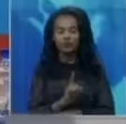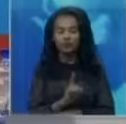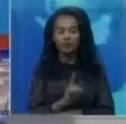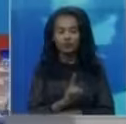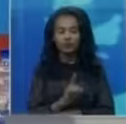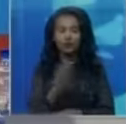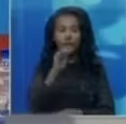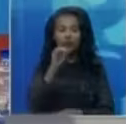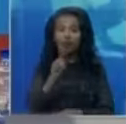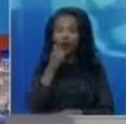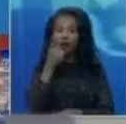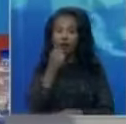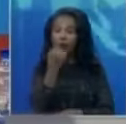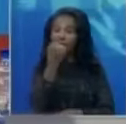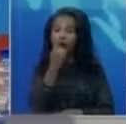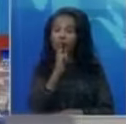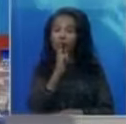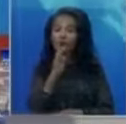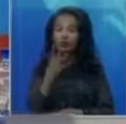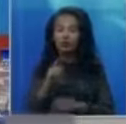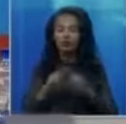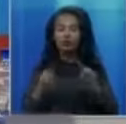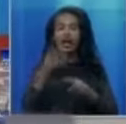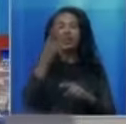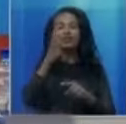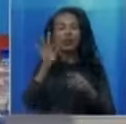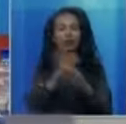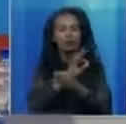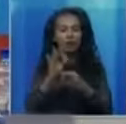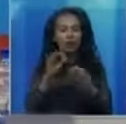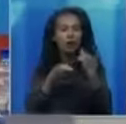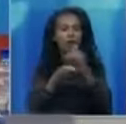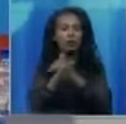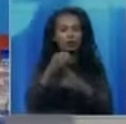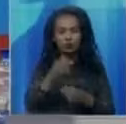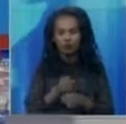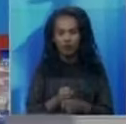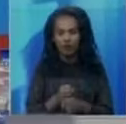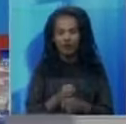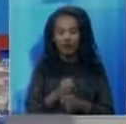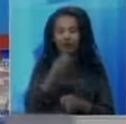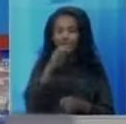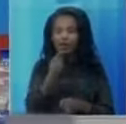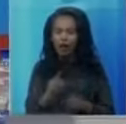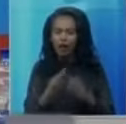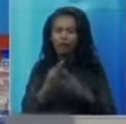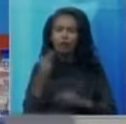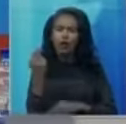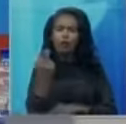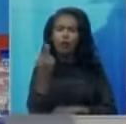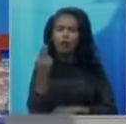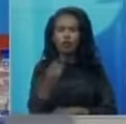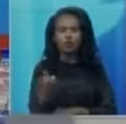ጣና በለስ ሲባል አንድ ነው የሚመስለው፣ ግን 14 ፋብሪካዎች በውስጡ ይዟል። ጣና በለስ እጅግ አዋጭ